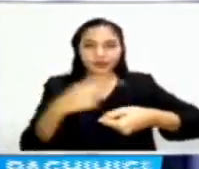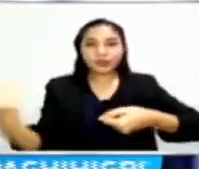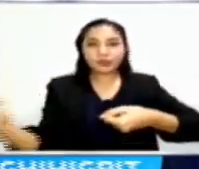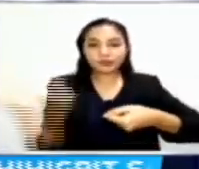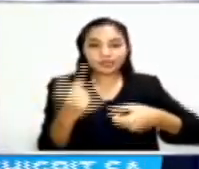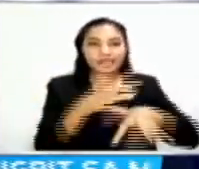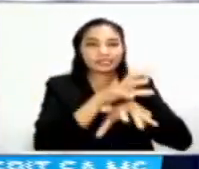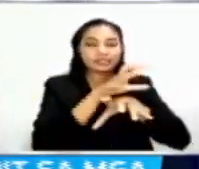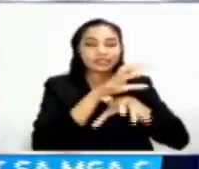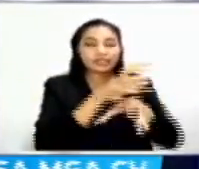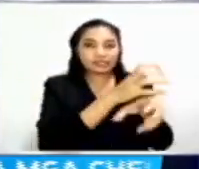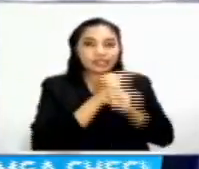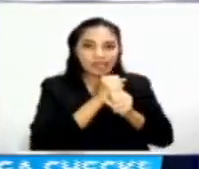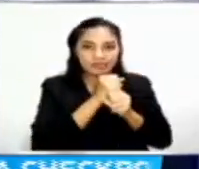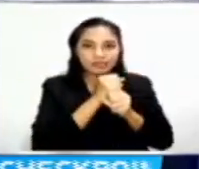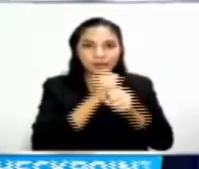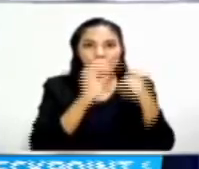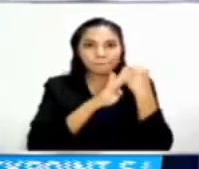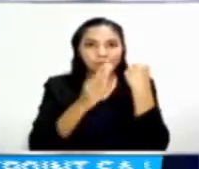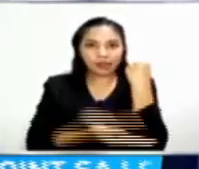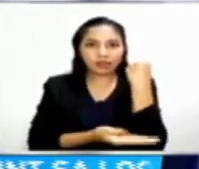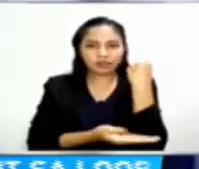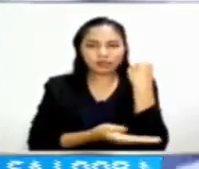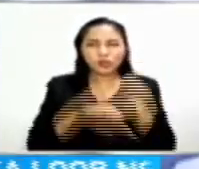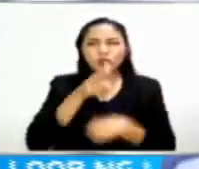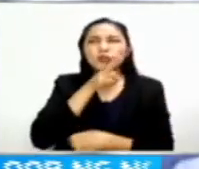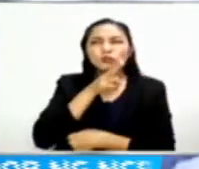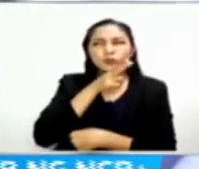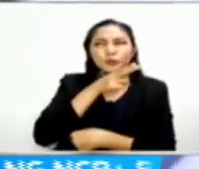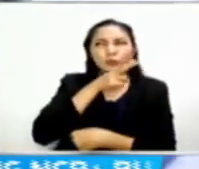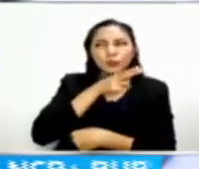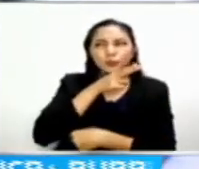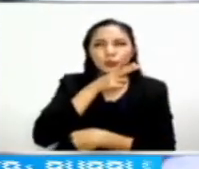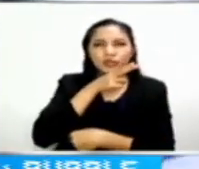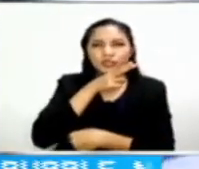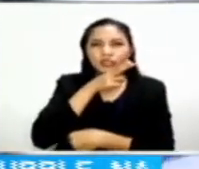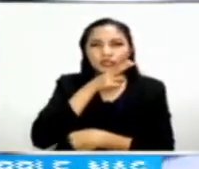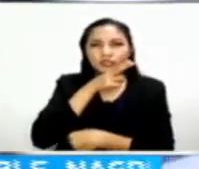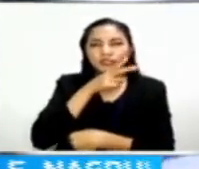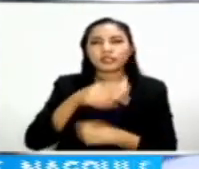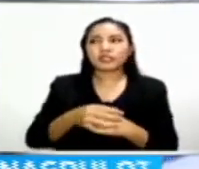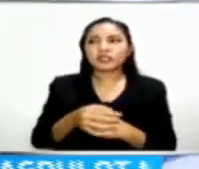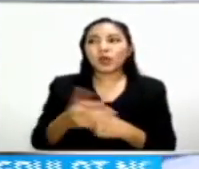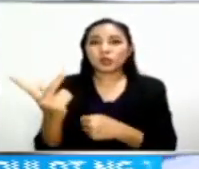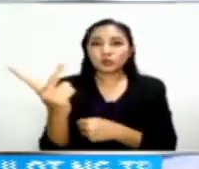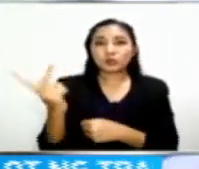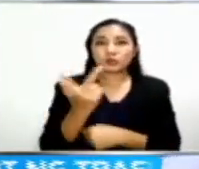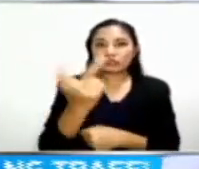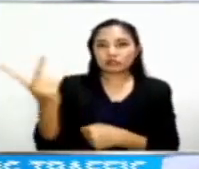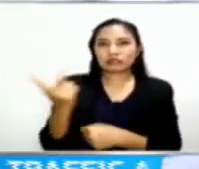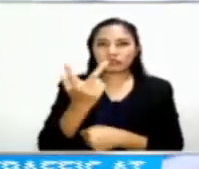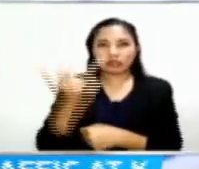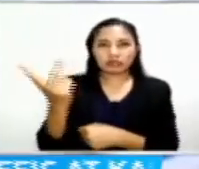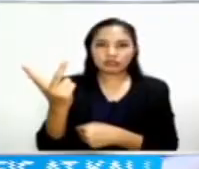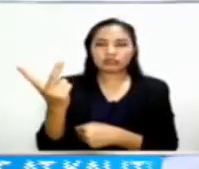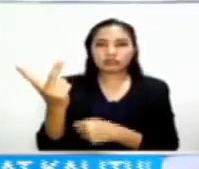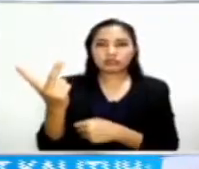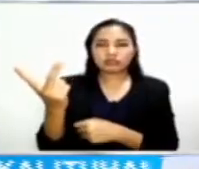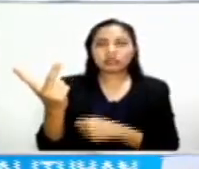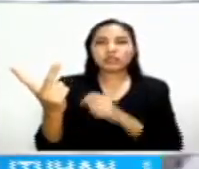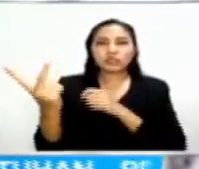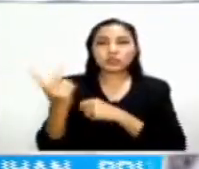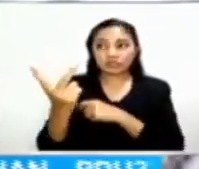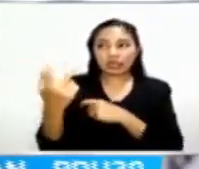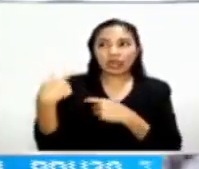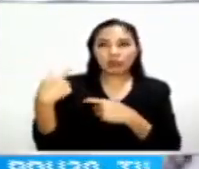bag. Duda ng tindera na siya may-ari ng tindahan at bag. Magkakasabuat ang tatlo dahil pilit daw kinukuha ng dalawang lalaki ang kanyang